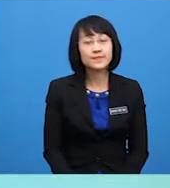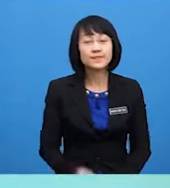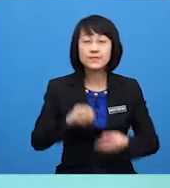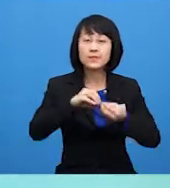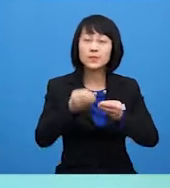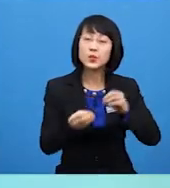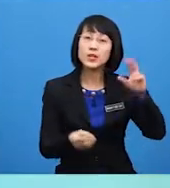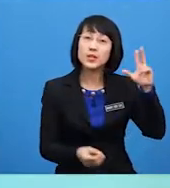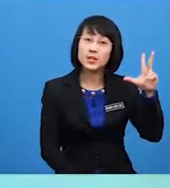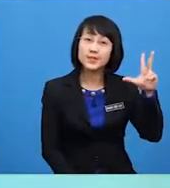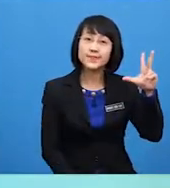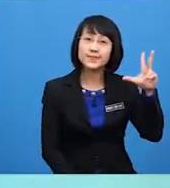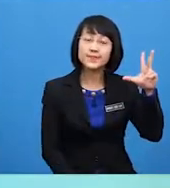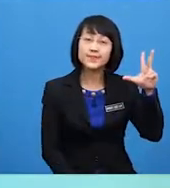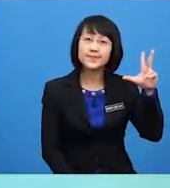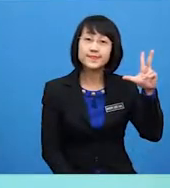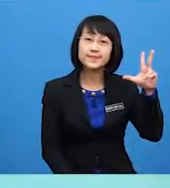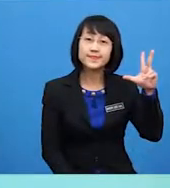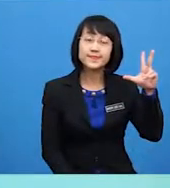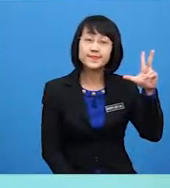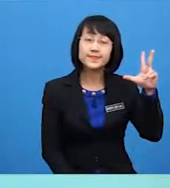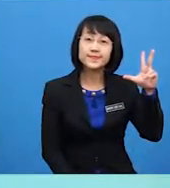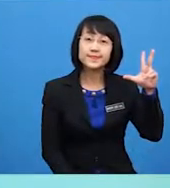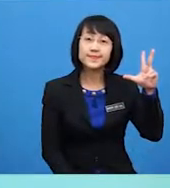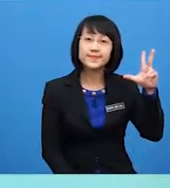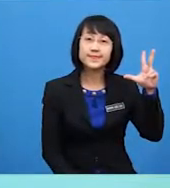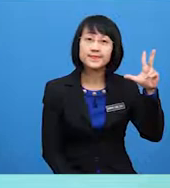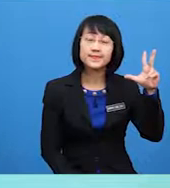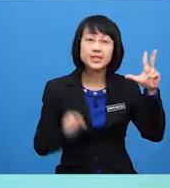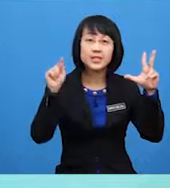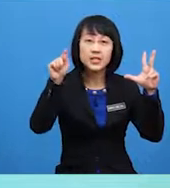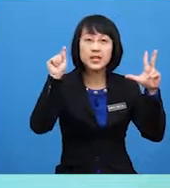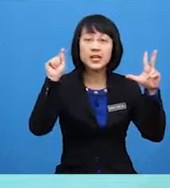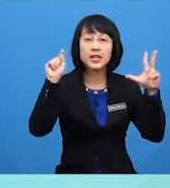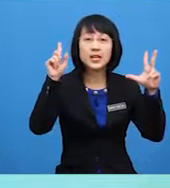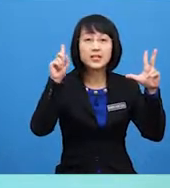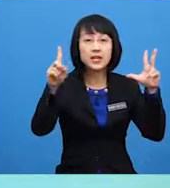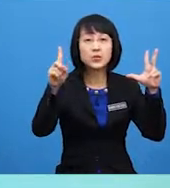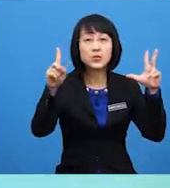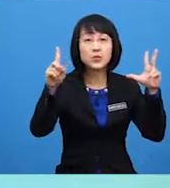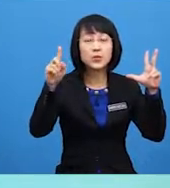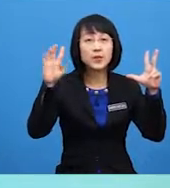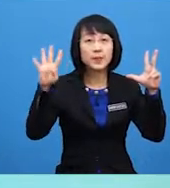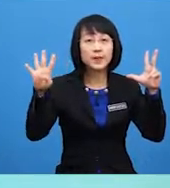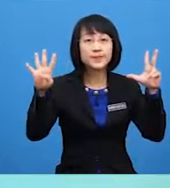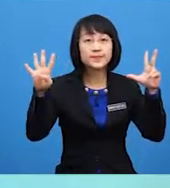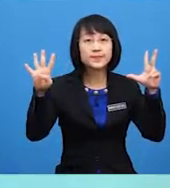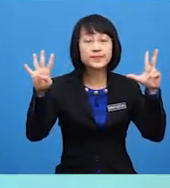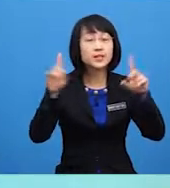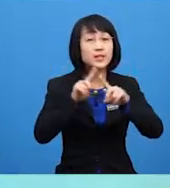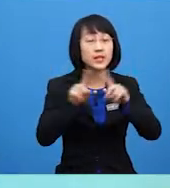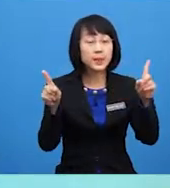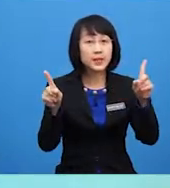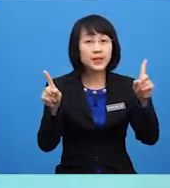Nombor 3 sepatutnya berada pada titik 1, 4,